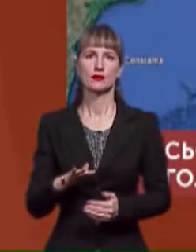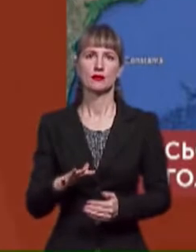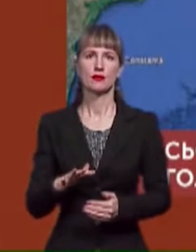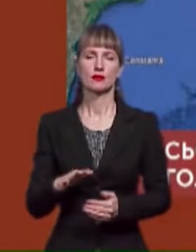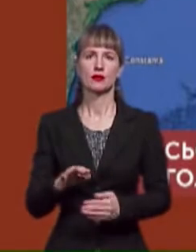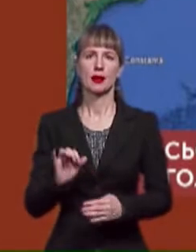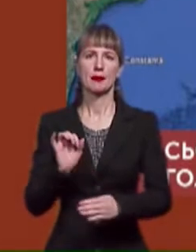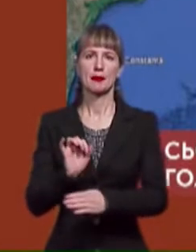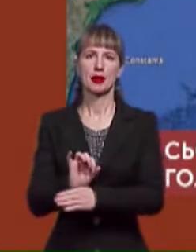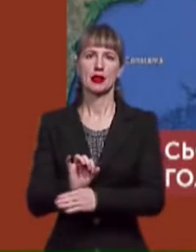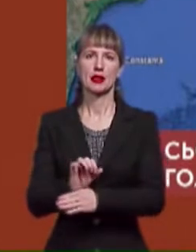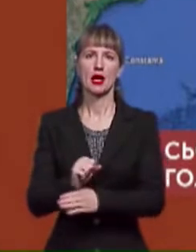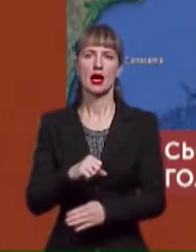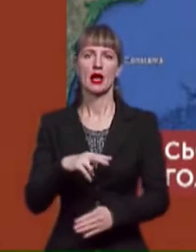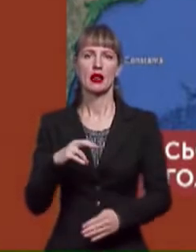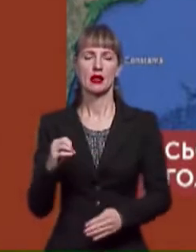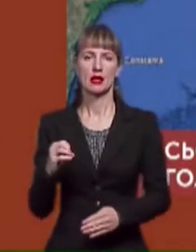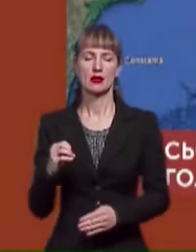перекриття. Але